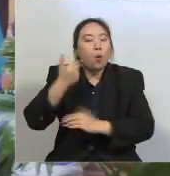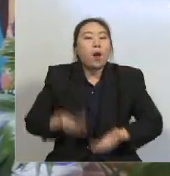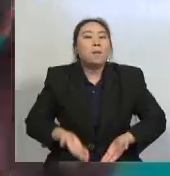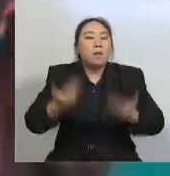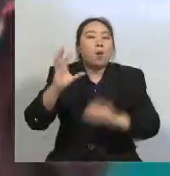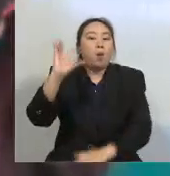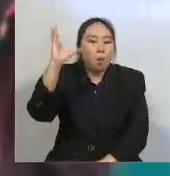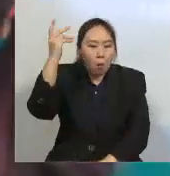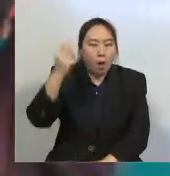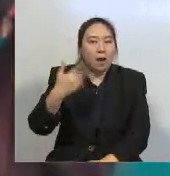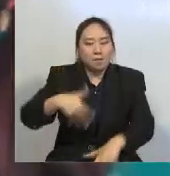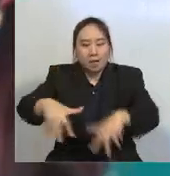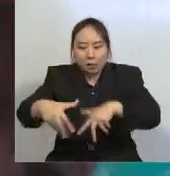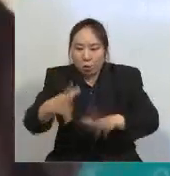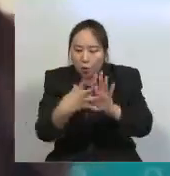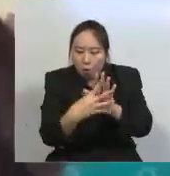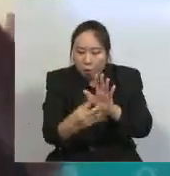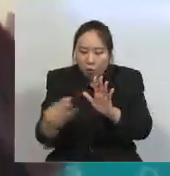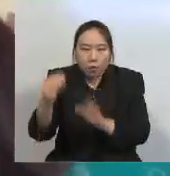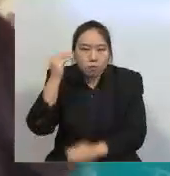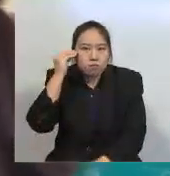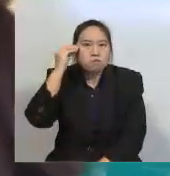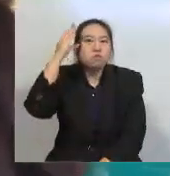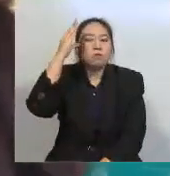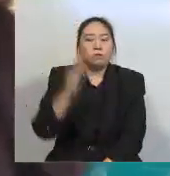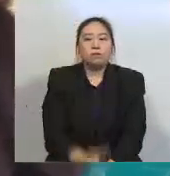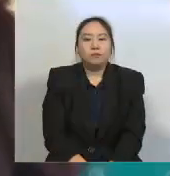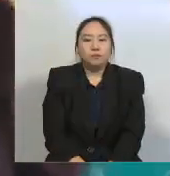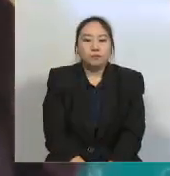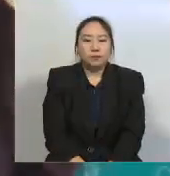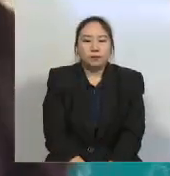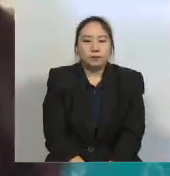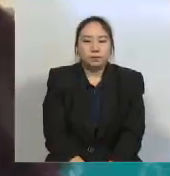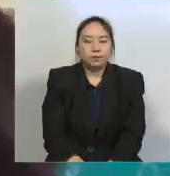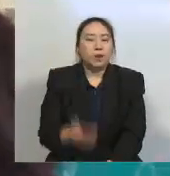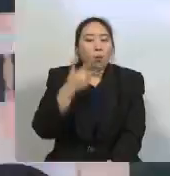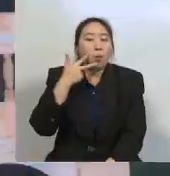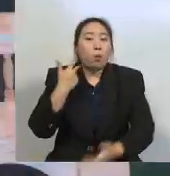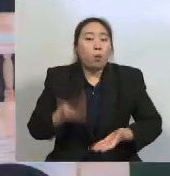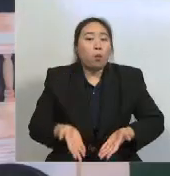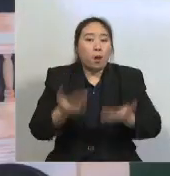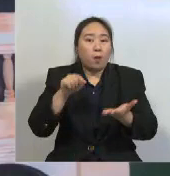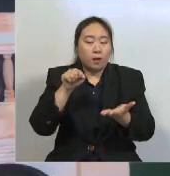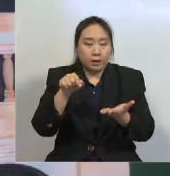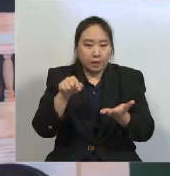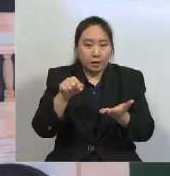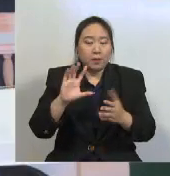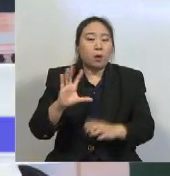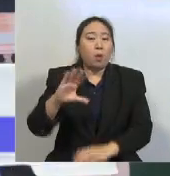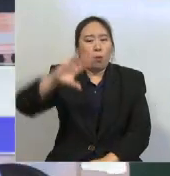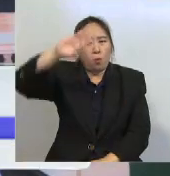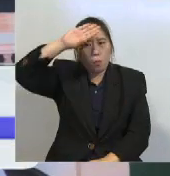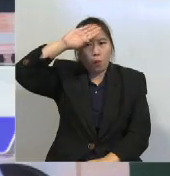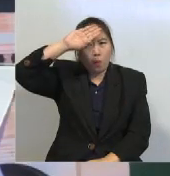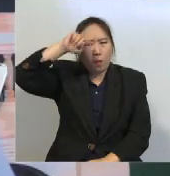บาหวานให้แก่ประชาชนในพื้นที่ เบาหวานเนี่ยก็เป็นหนึ่งโรคที่มันจะท